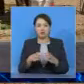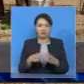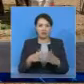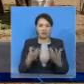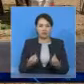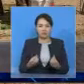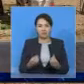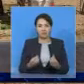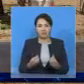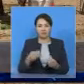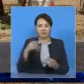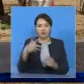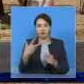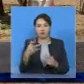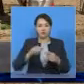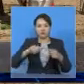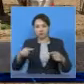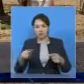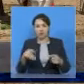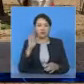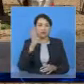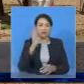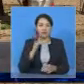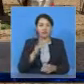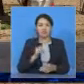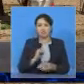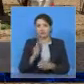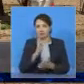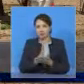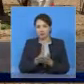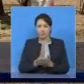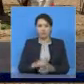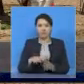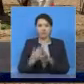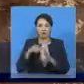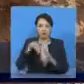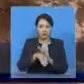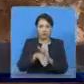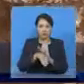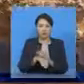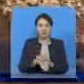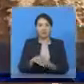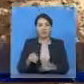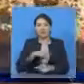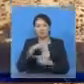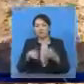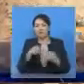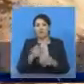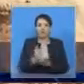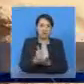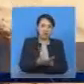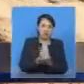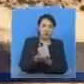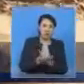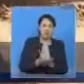Сосын 3 километр судың желісі бар ауылдың ішінде. Мердігер айтқан резервуар